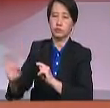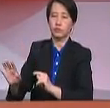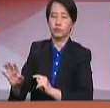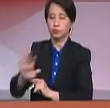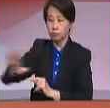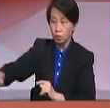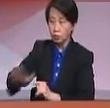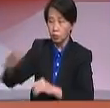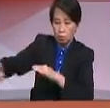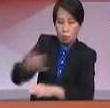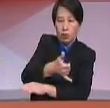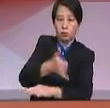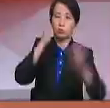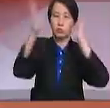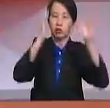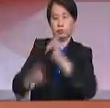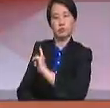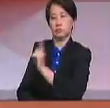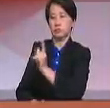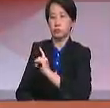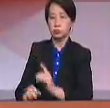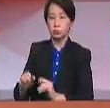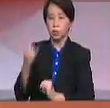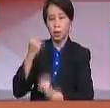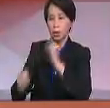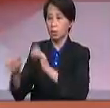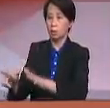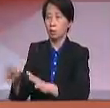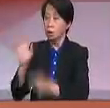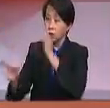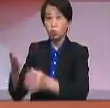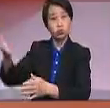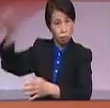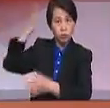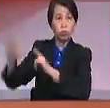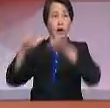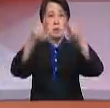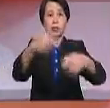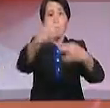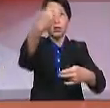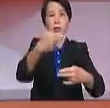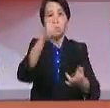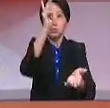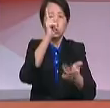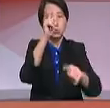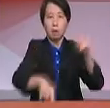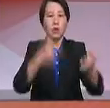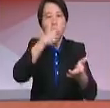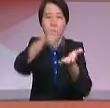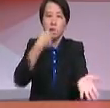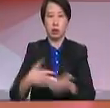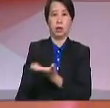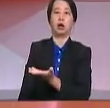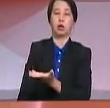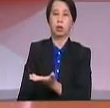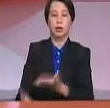mereka masuk dan akhirnya apabila kita tempatkan di hotel, mereka enggan membuat bayaran. Jadi mereka boleh membuat pilihan sama ada